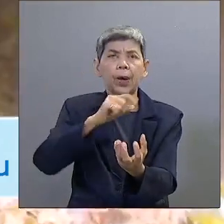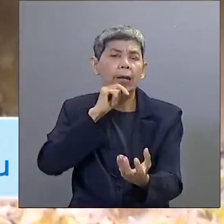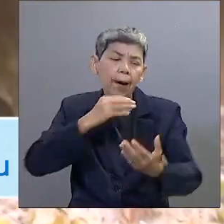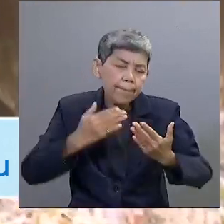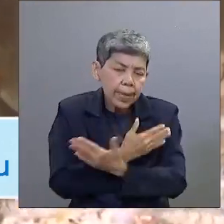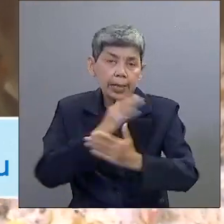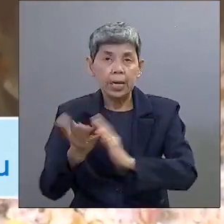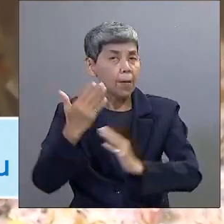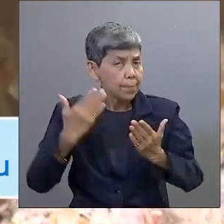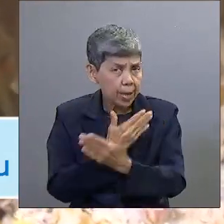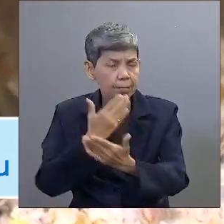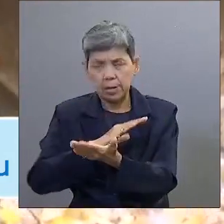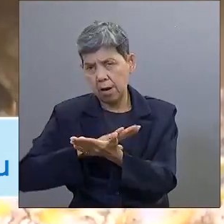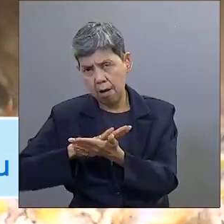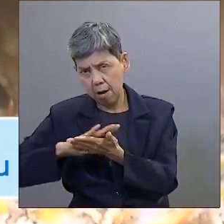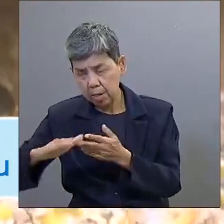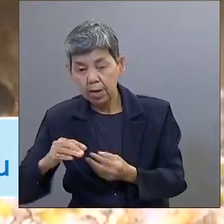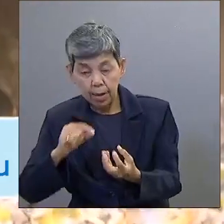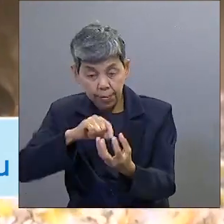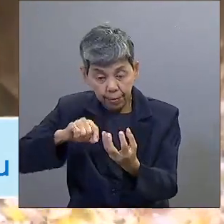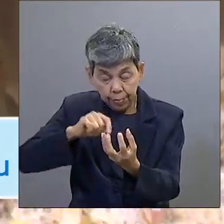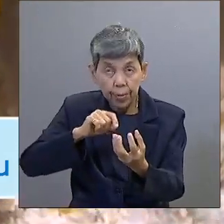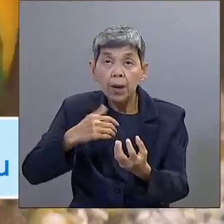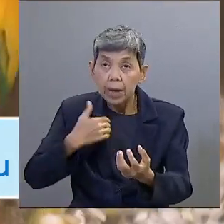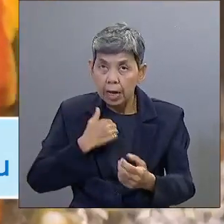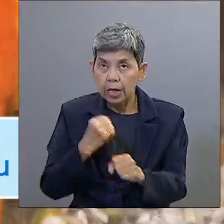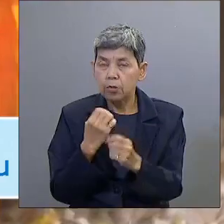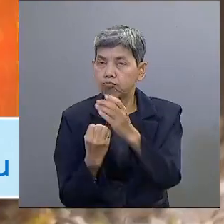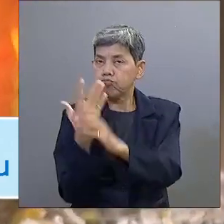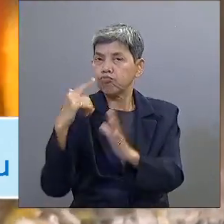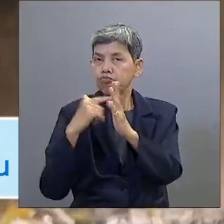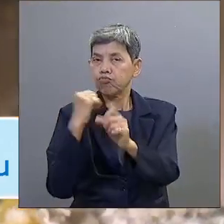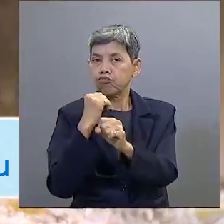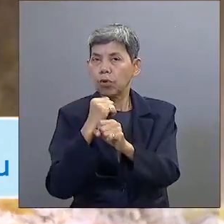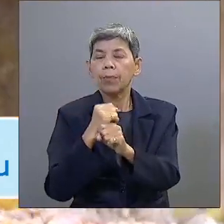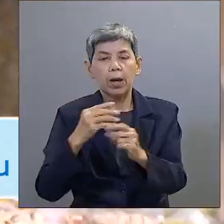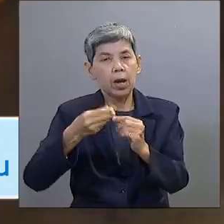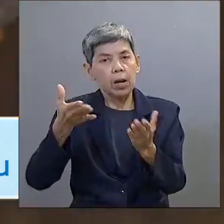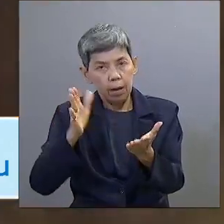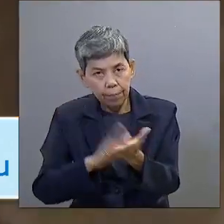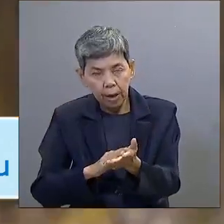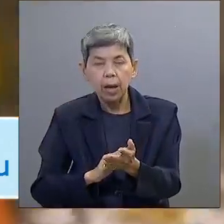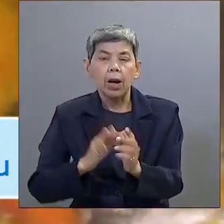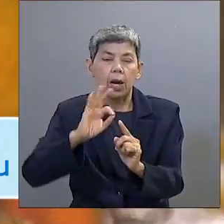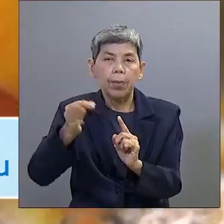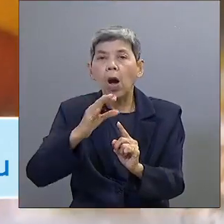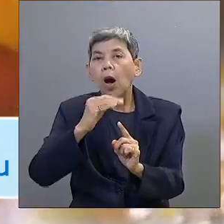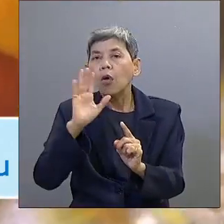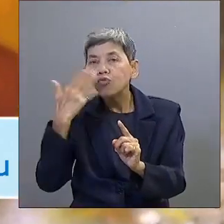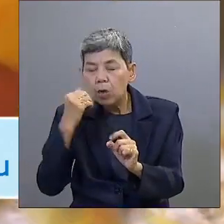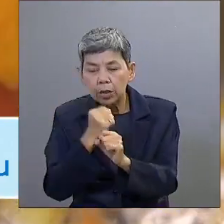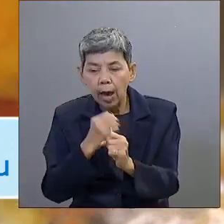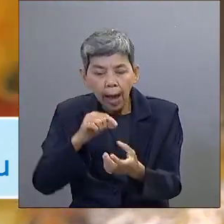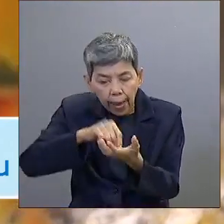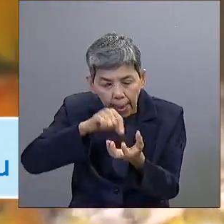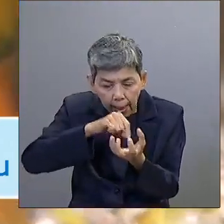นกทุกๆเช้าและหากต้องการให้มีอาหารเสริมให้กับนกในตัวเองจะใช้สมุนไพรครับอย่างตะไคร้ใบกะเพรามาให้กับนกได้กินครับ